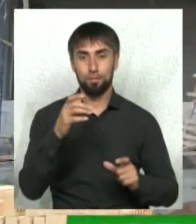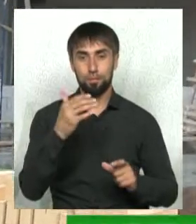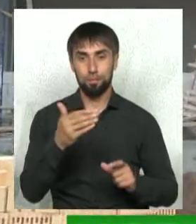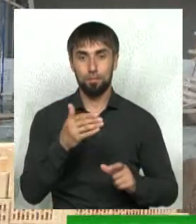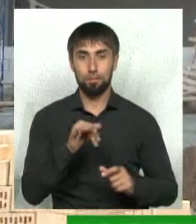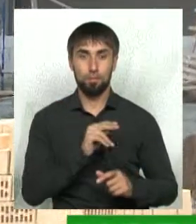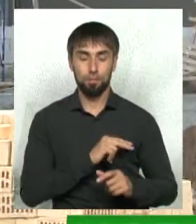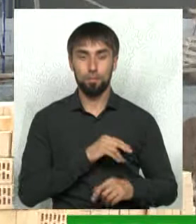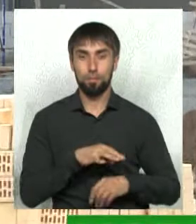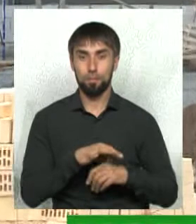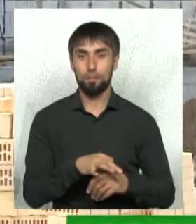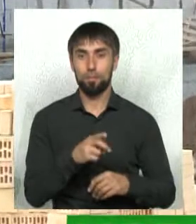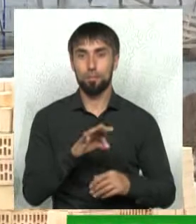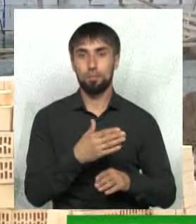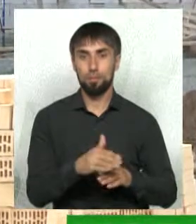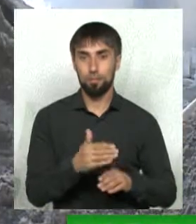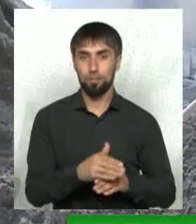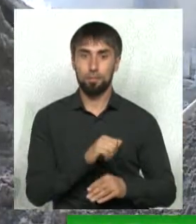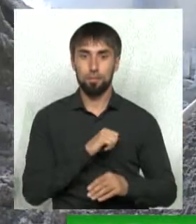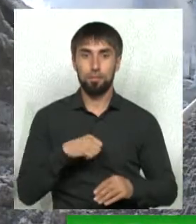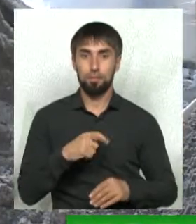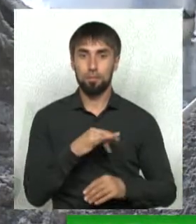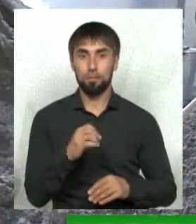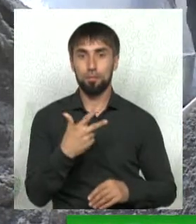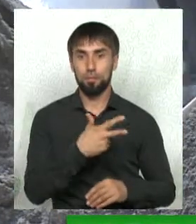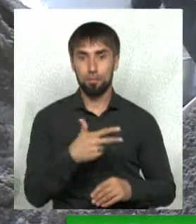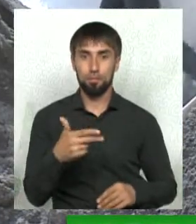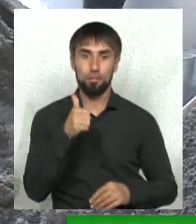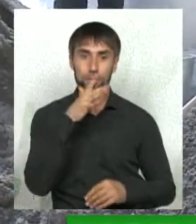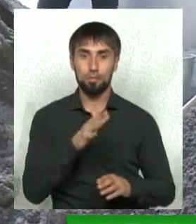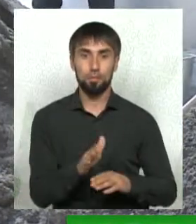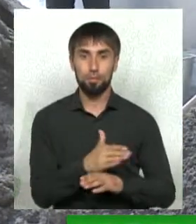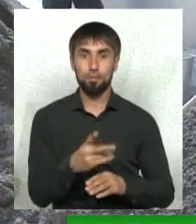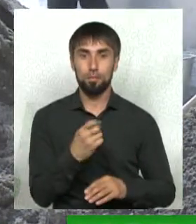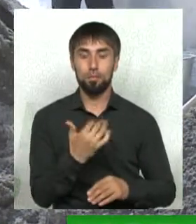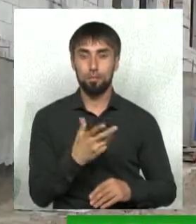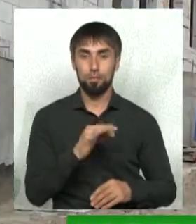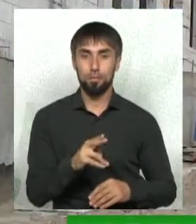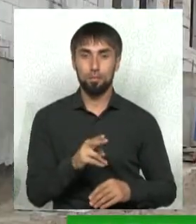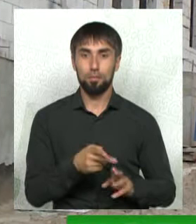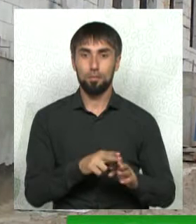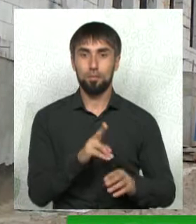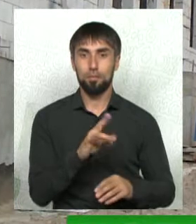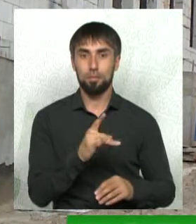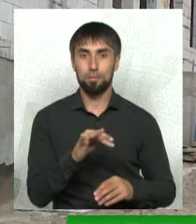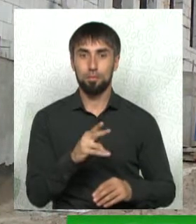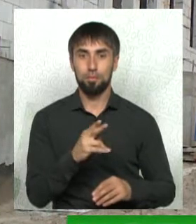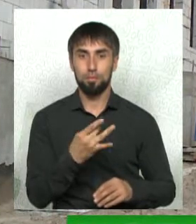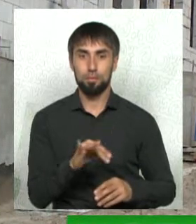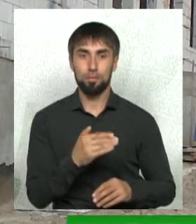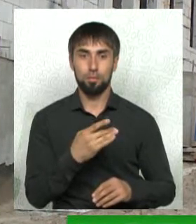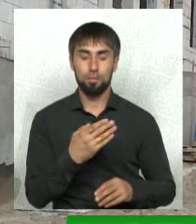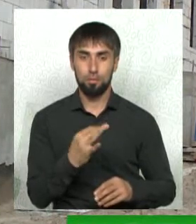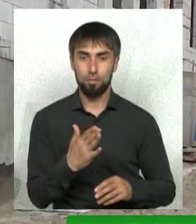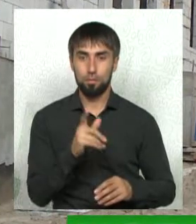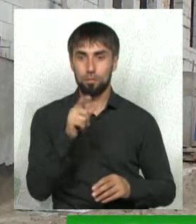учреждения. Работы проводят поэтапно. Само здание – это 3 этажа, которые разделены на 5 блоков деформационными швами, что делает